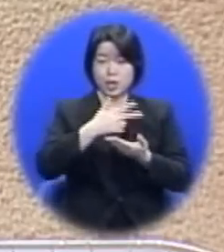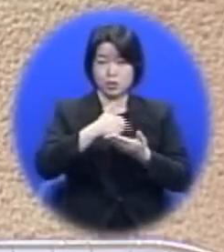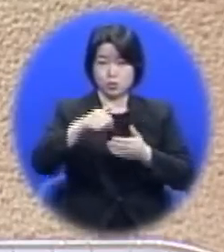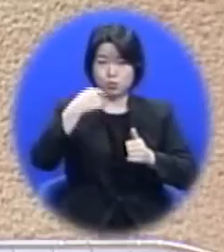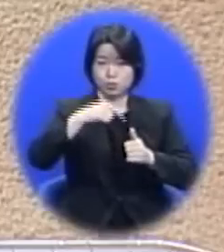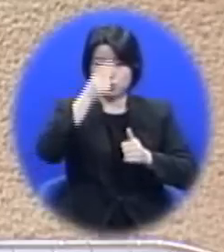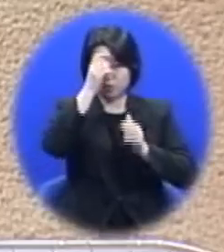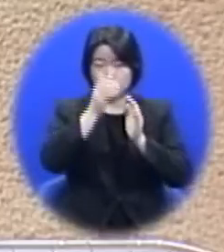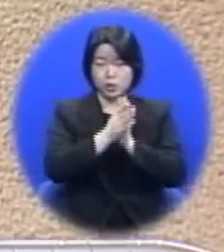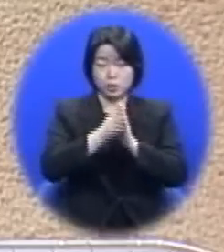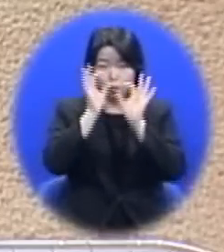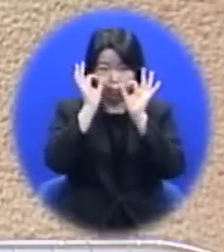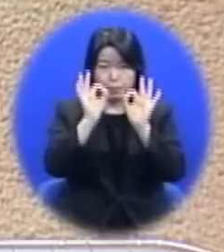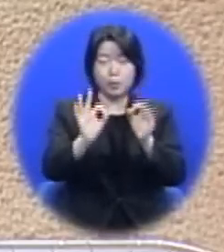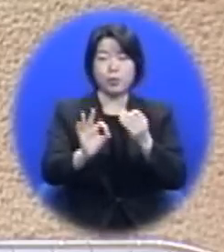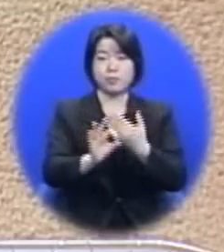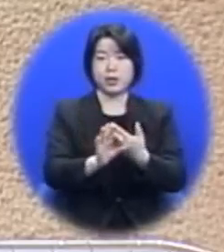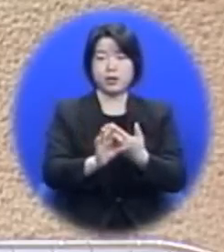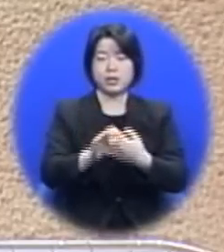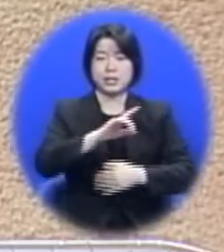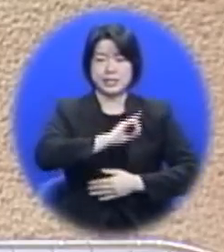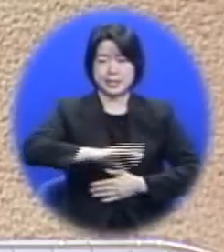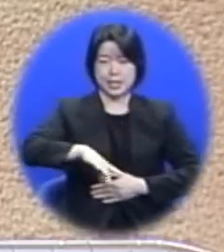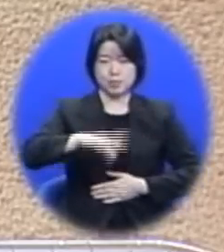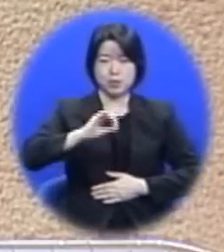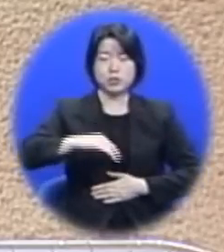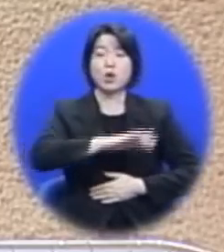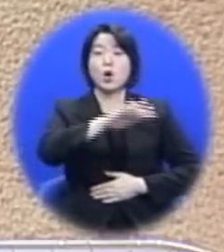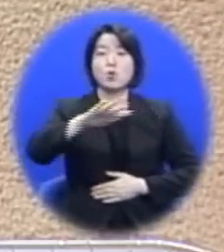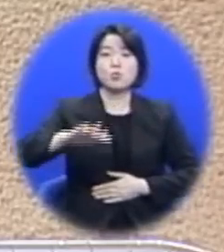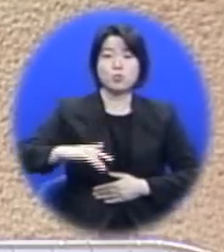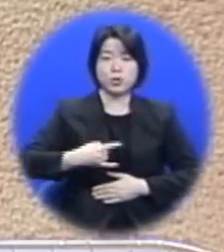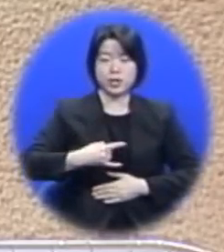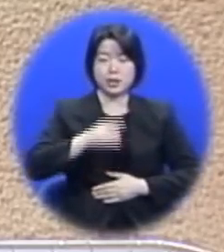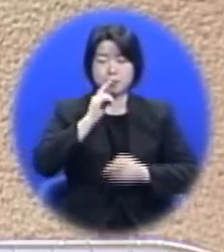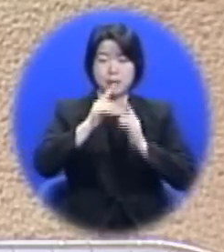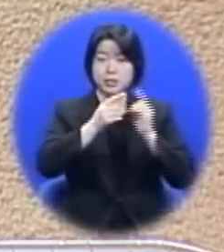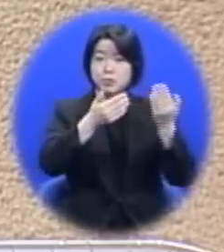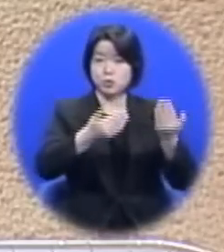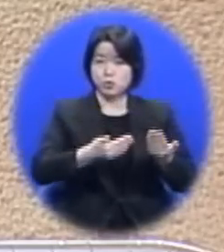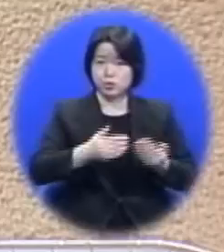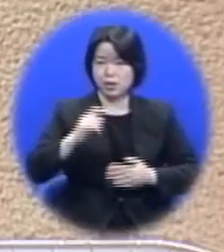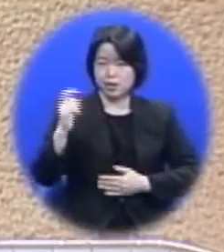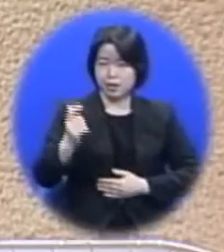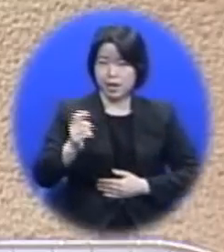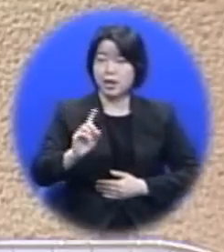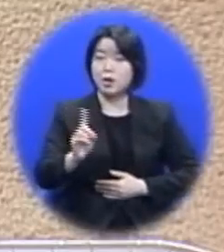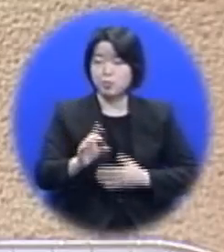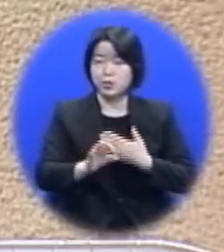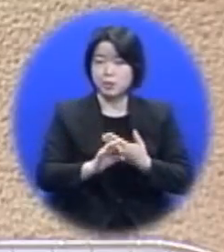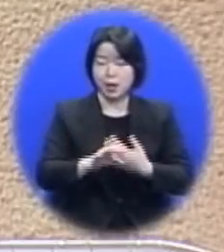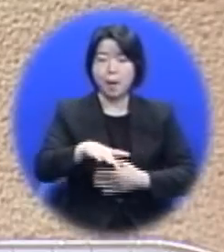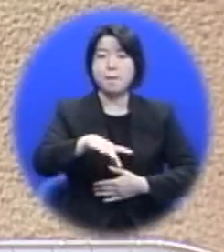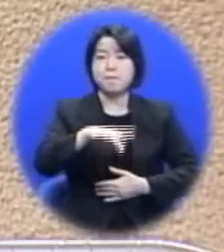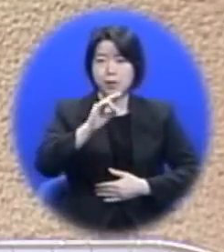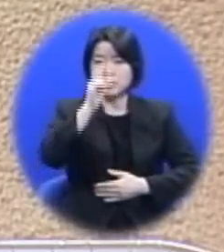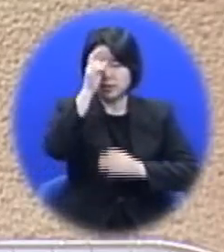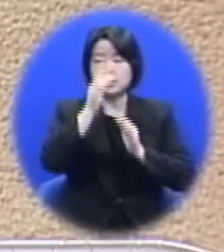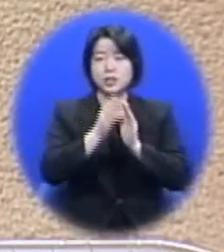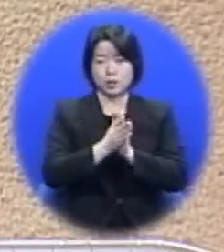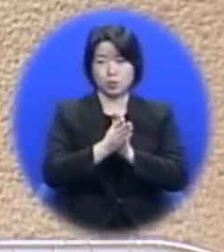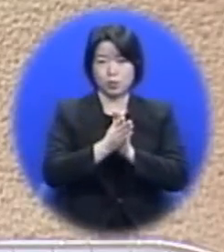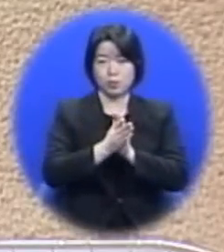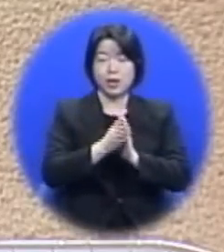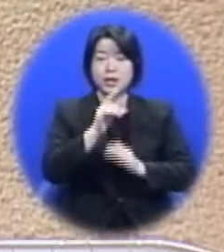가장 먼저 우리 주님이 우리에게 말씀하신 강조점 중에 하나가 먼저 기도하는 것.